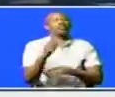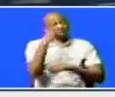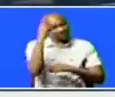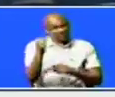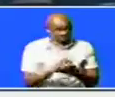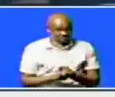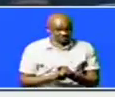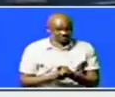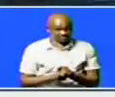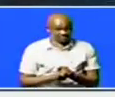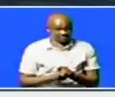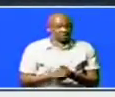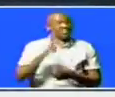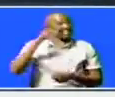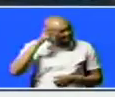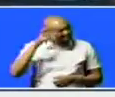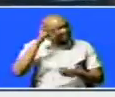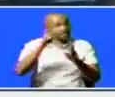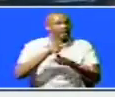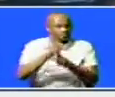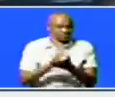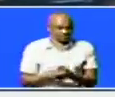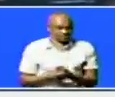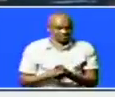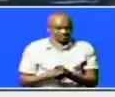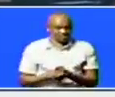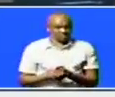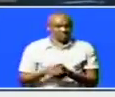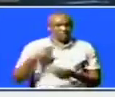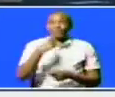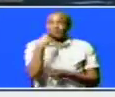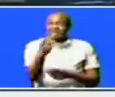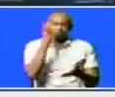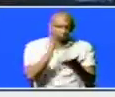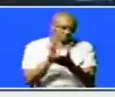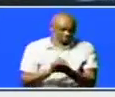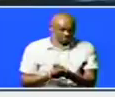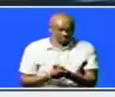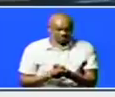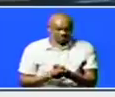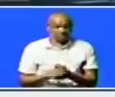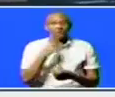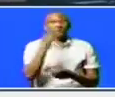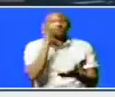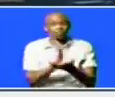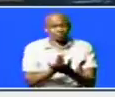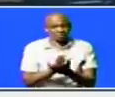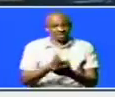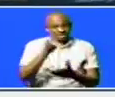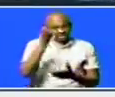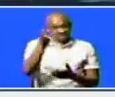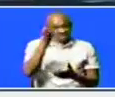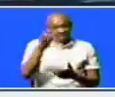25. Usikize kwa makini sana. Nitatoa ujumbe kwenu. Nitatoa ujumbe kwenu vile tutapewa